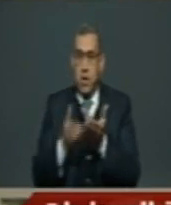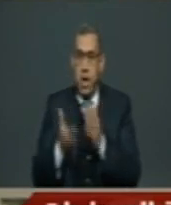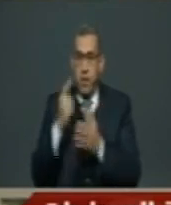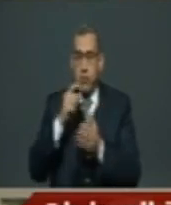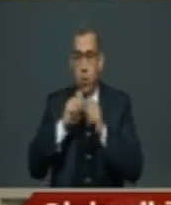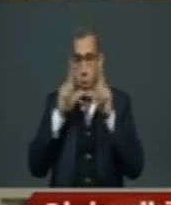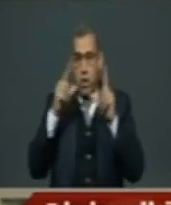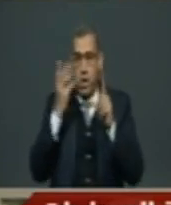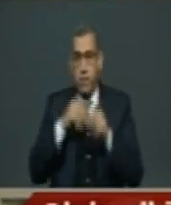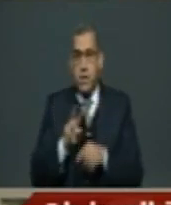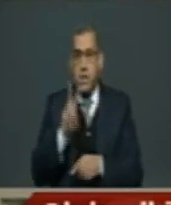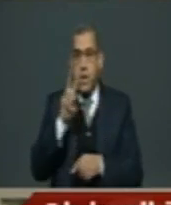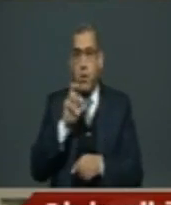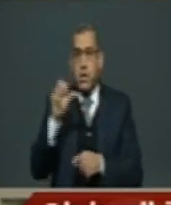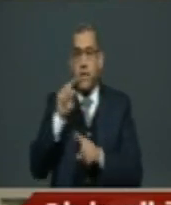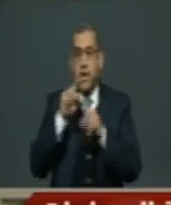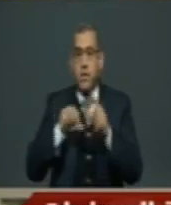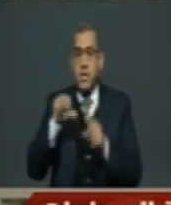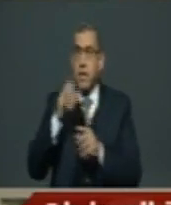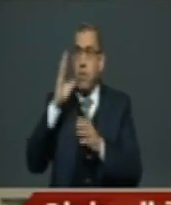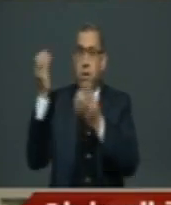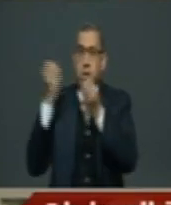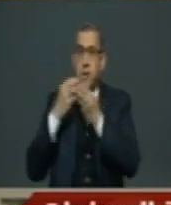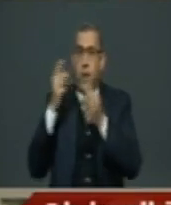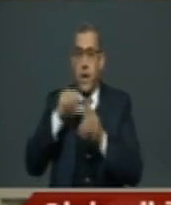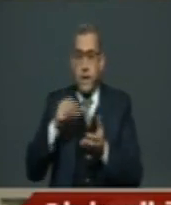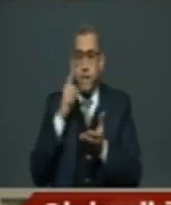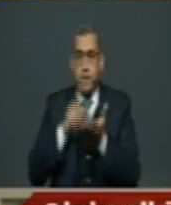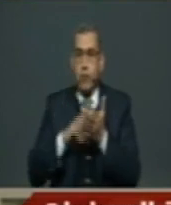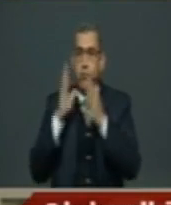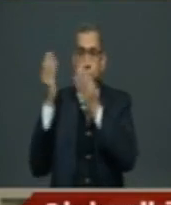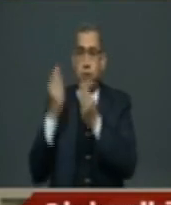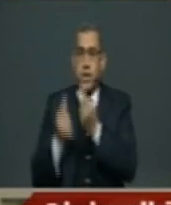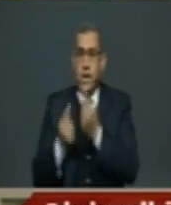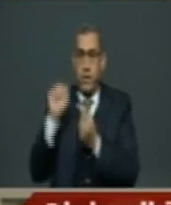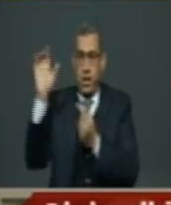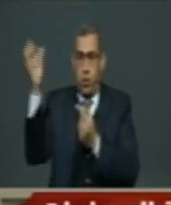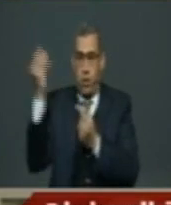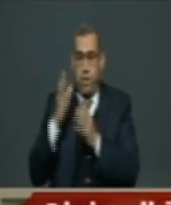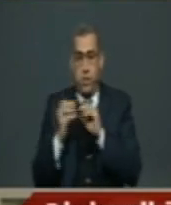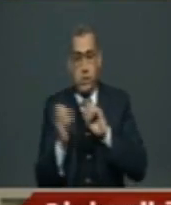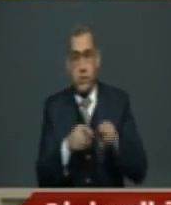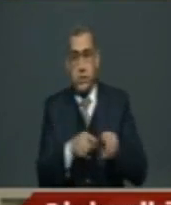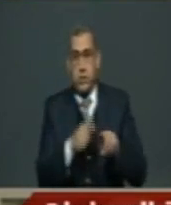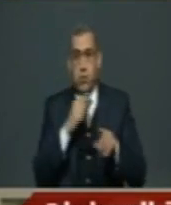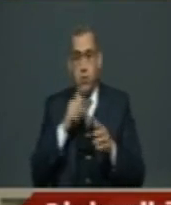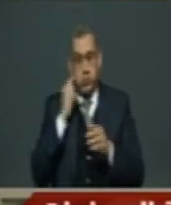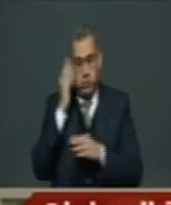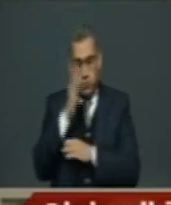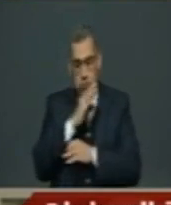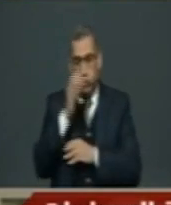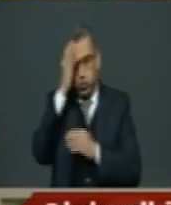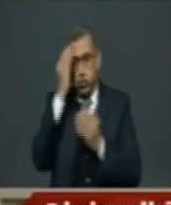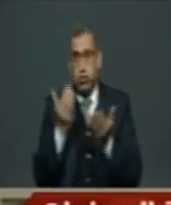حوالي 97% من الزيوت النباتية اللازمة لمصر، فتم وضع خطة ان شاء الله السنة